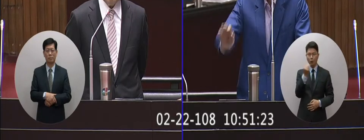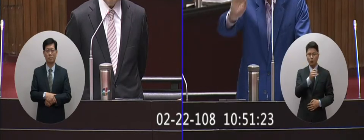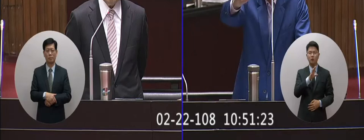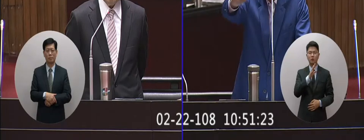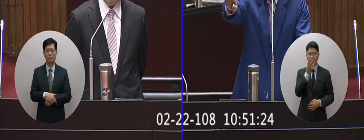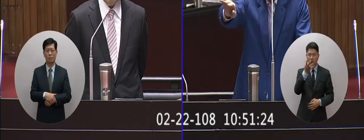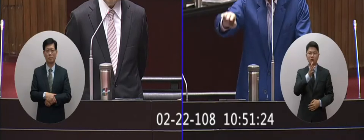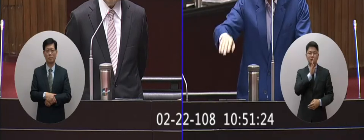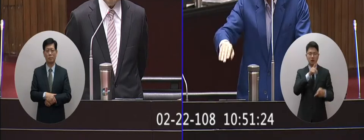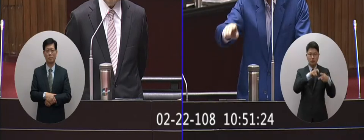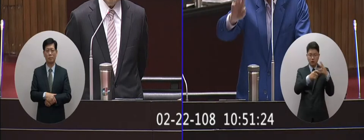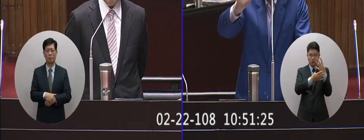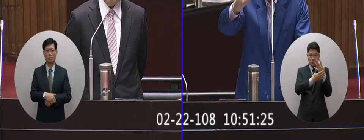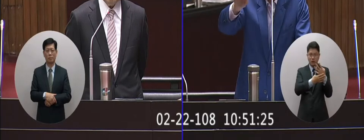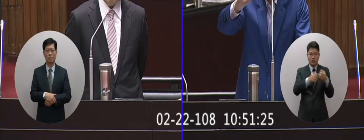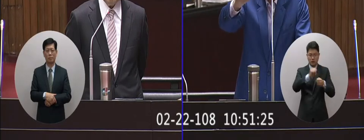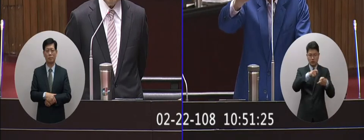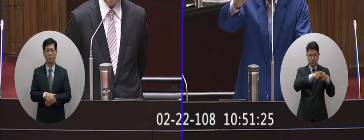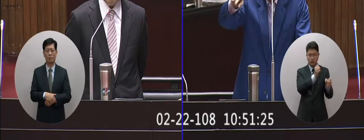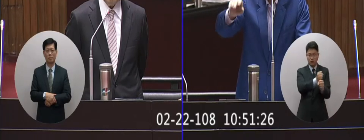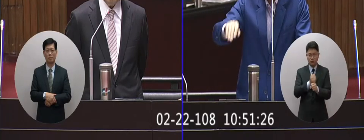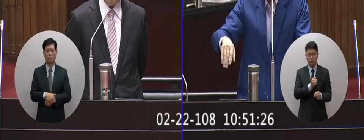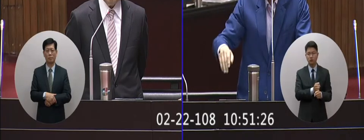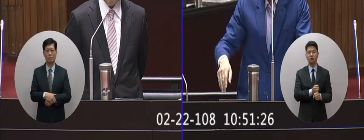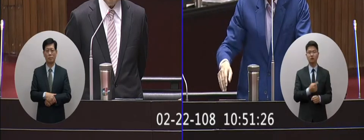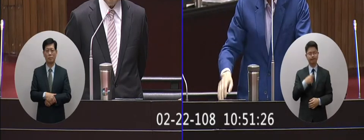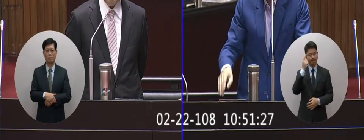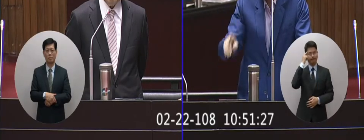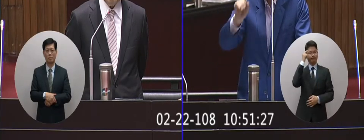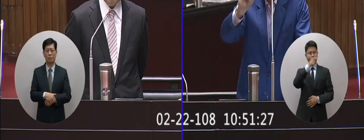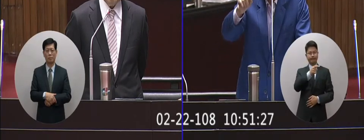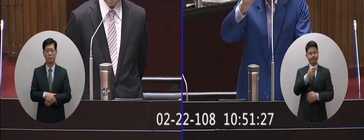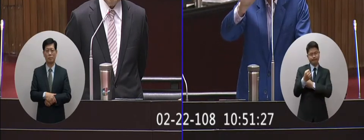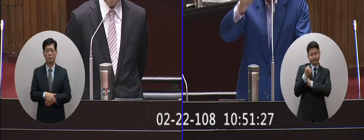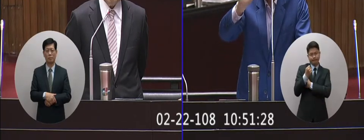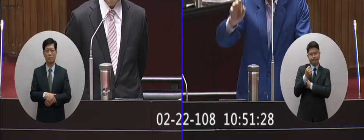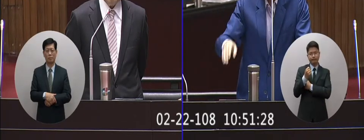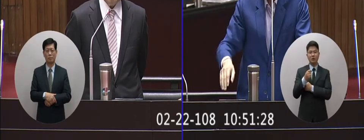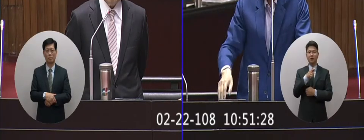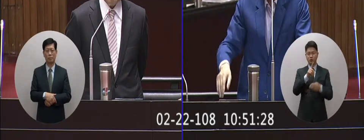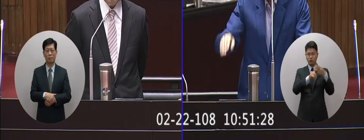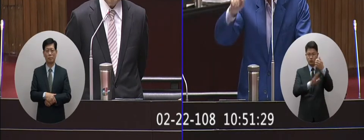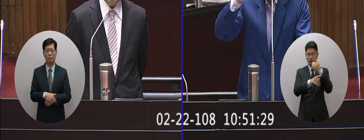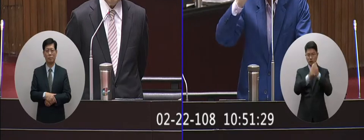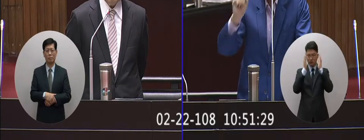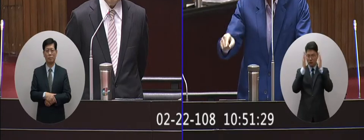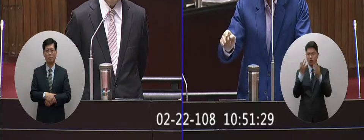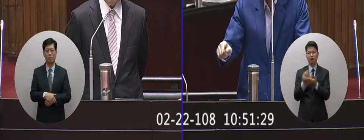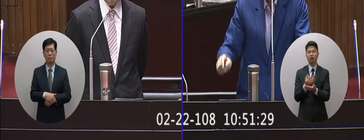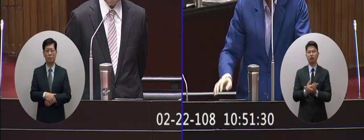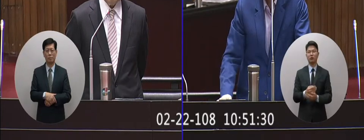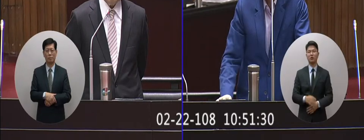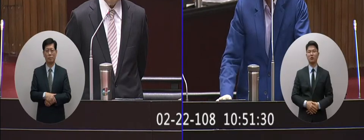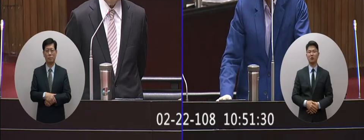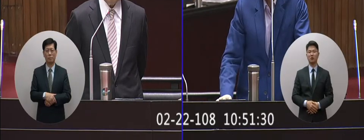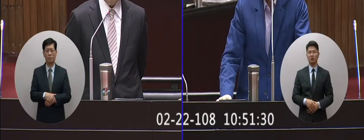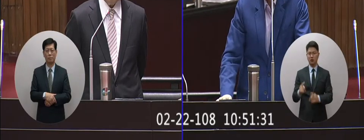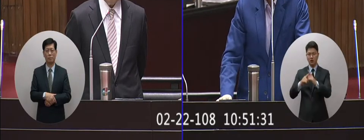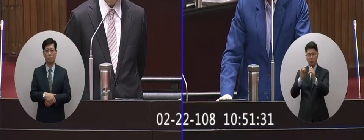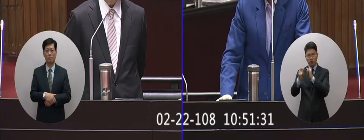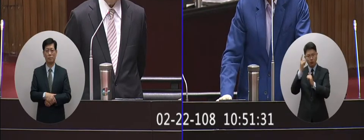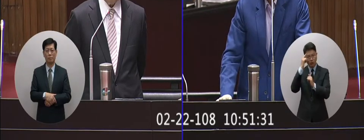啊，你先不要讲了，因为我是觉得你实在很不用功哦，所以真的我觉得你实在很不用功，要去接地气